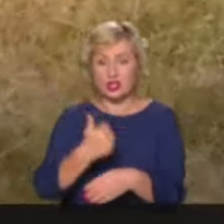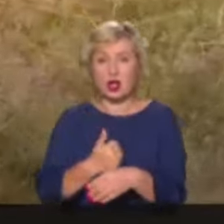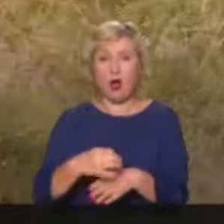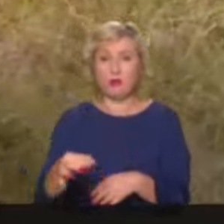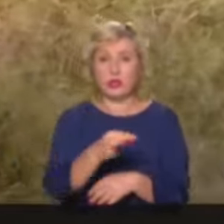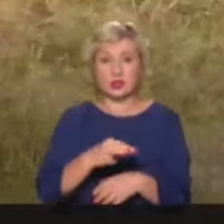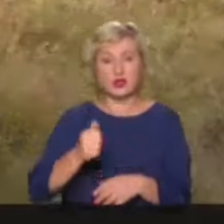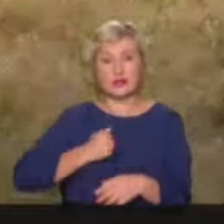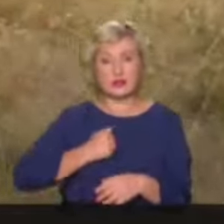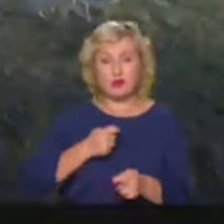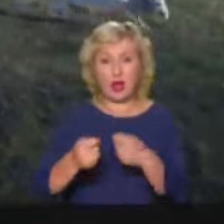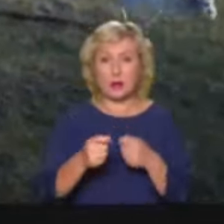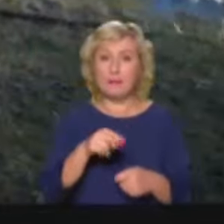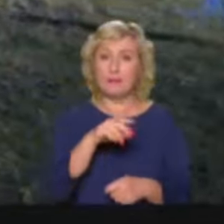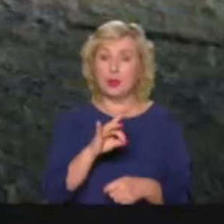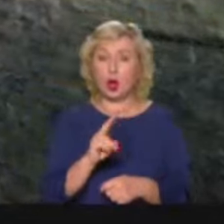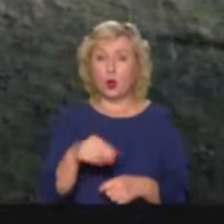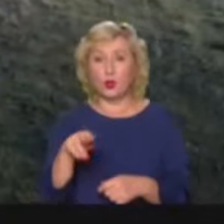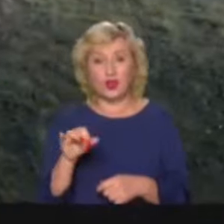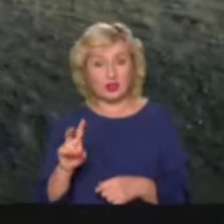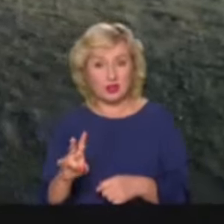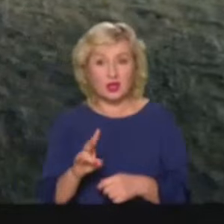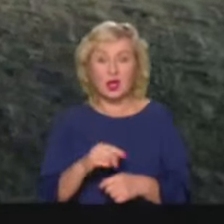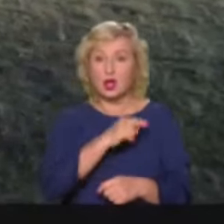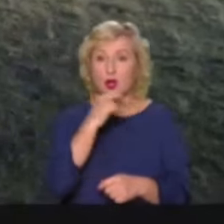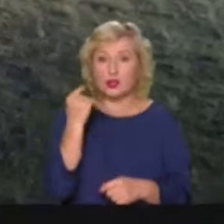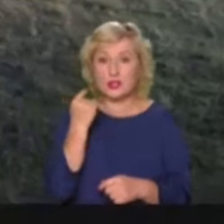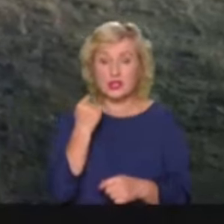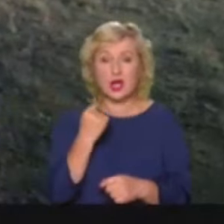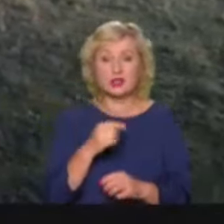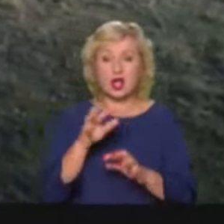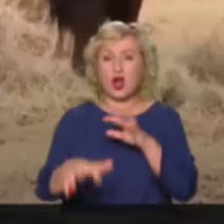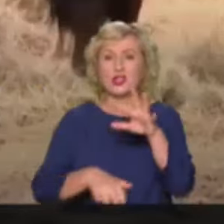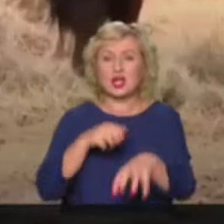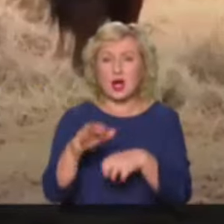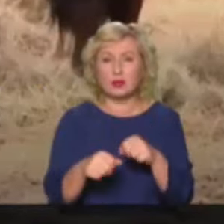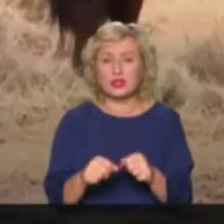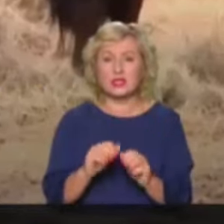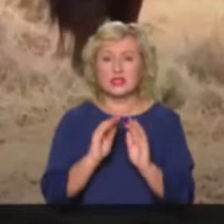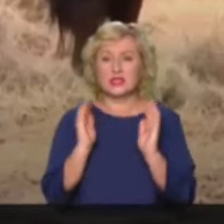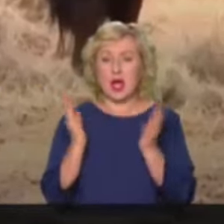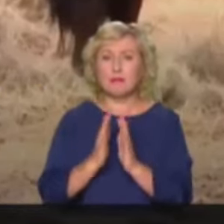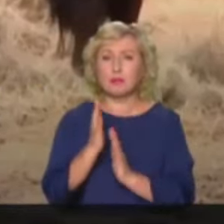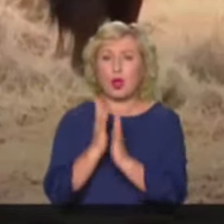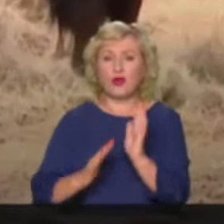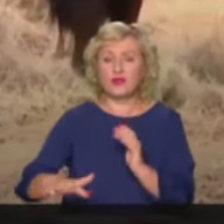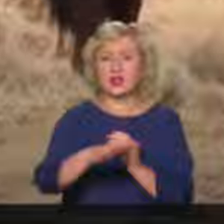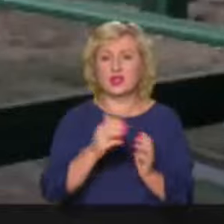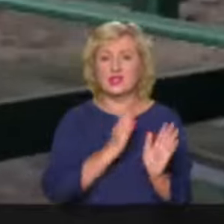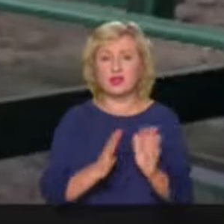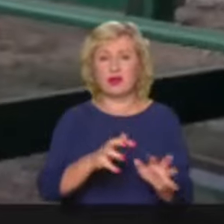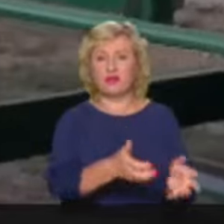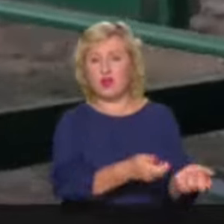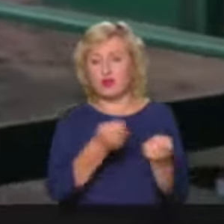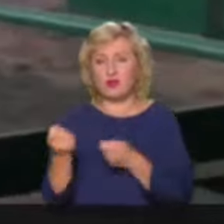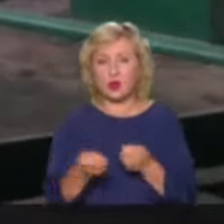військової адміністрації Олександр Прокудін. А росіяни розграбували заповідник, систематично вивозять із нього